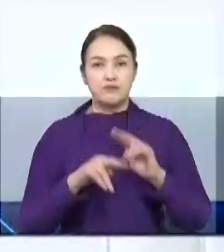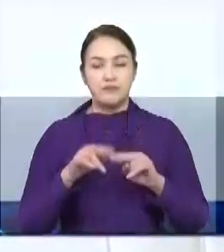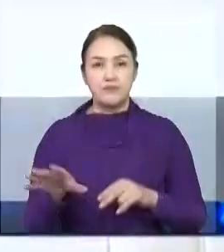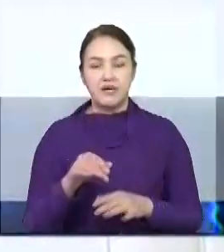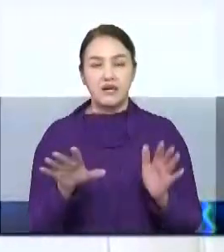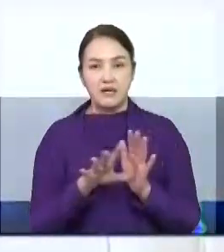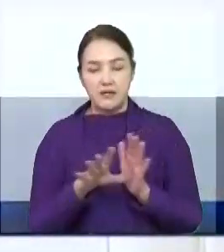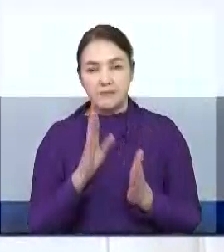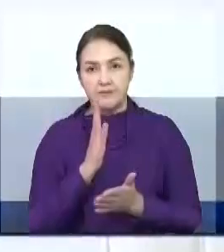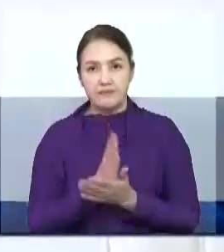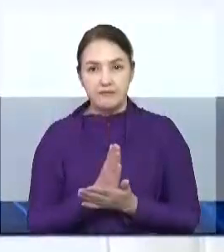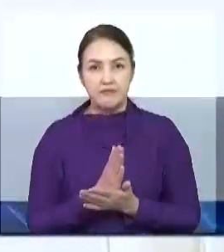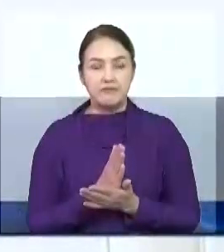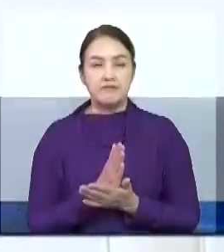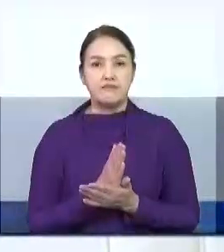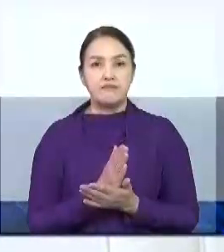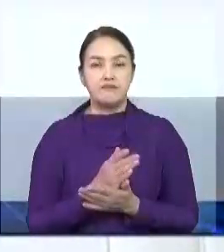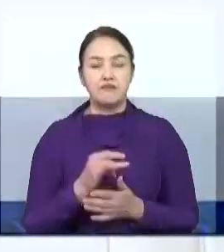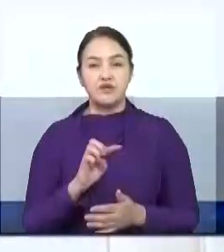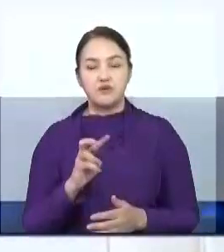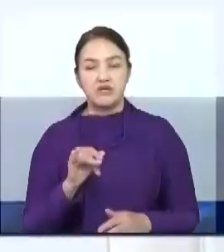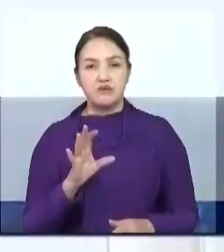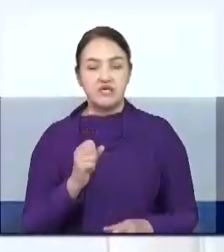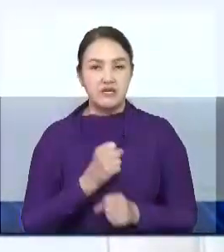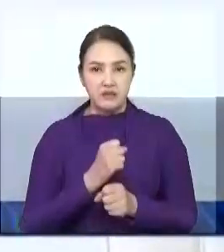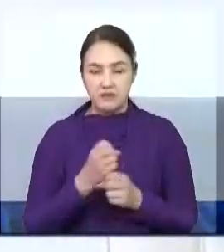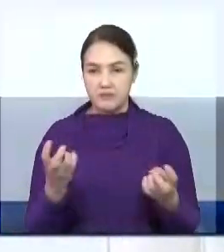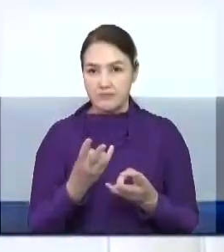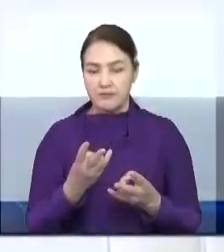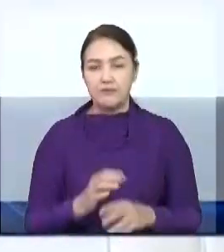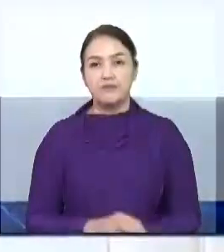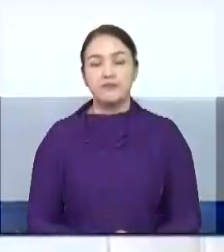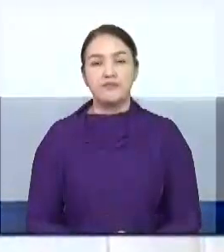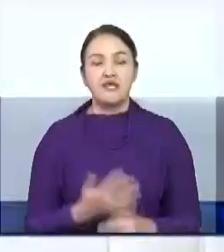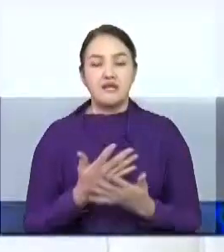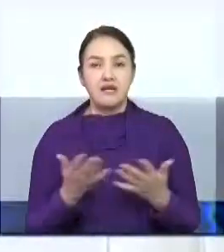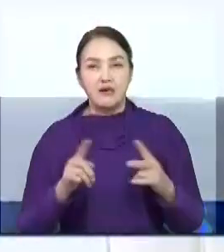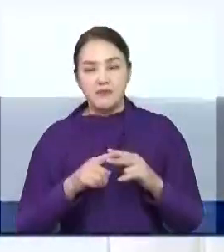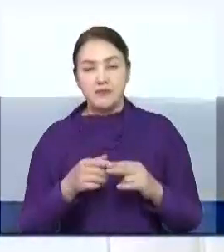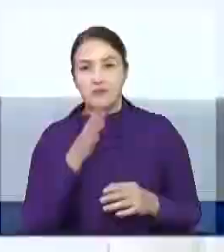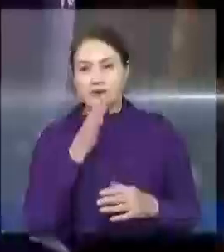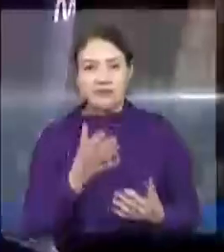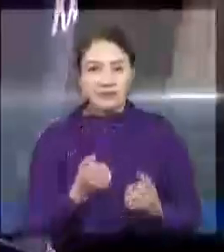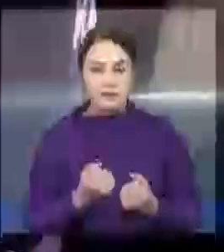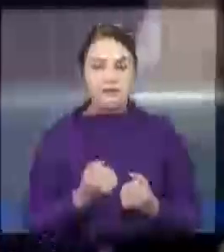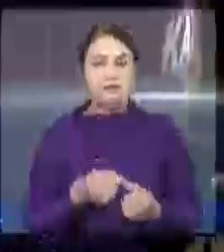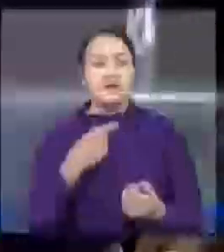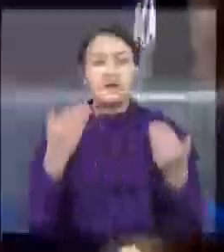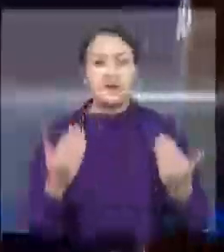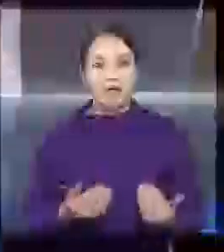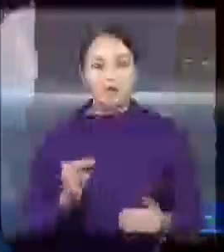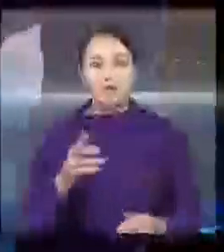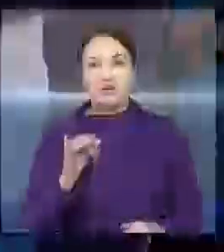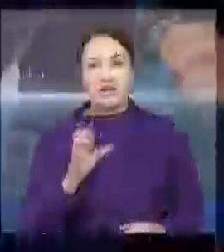электр желісі бар. Мұнда жоқ, қазір бетонның мешалық жұмыс істеу керек болады. Енді перфераторлар, сол уақыт алады да енді. Айта кетейік, бүгінде